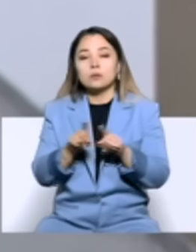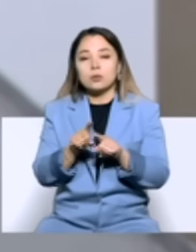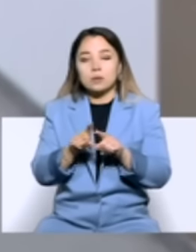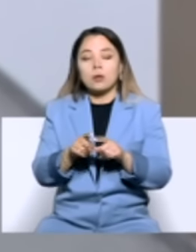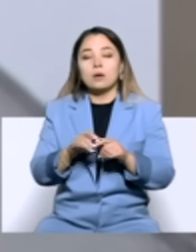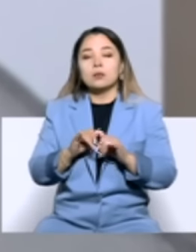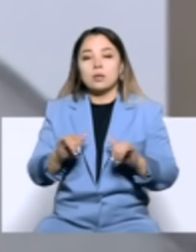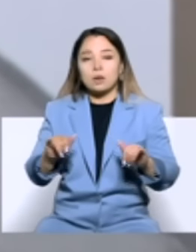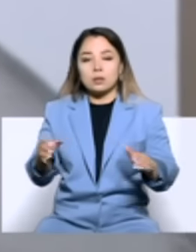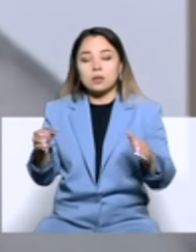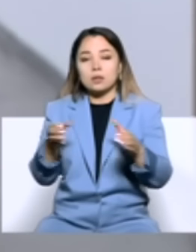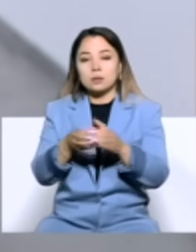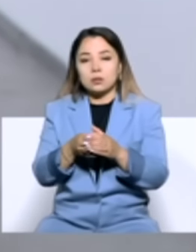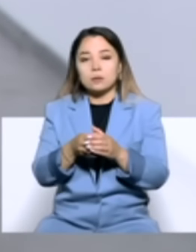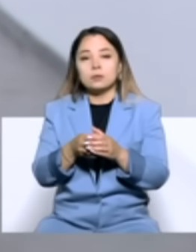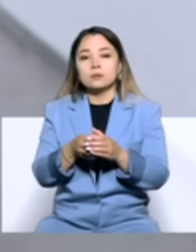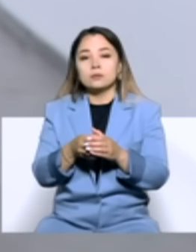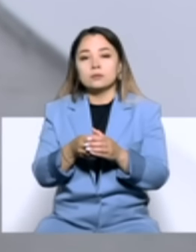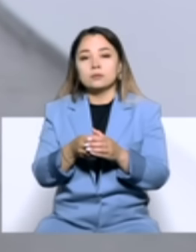сол дағды қазіргі